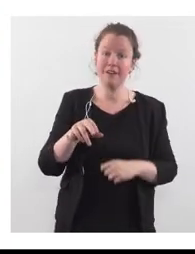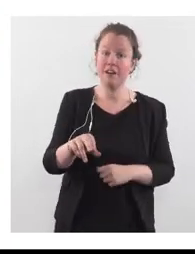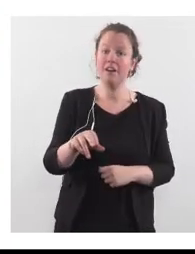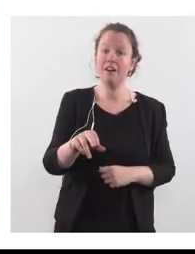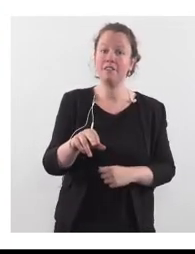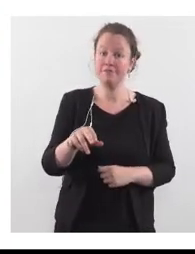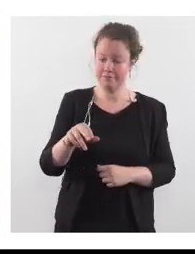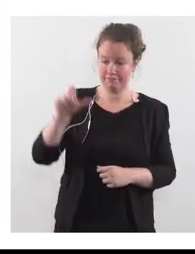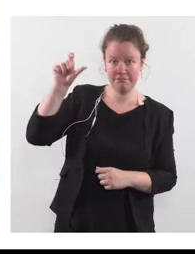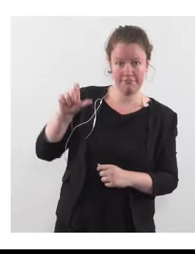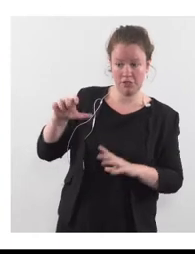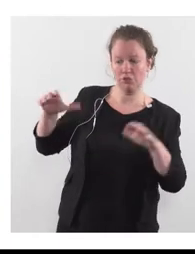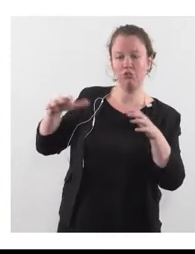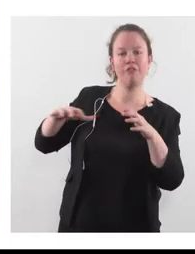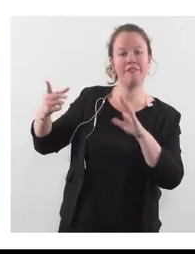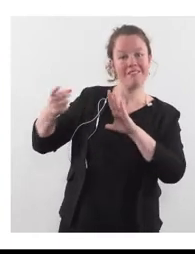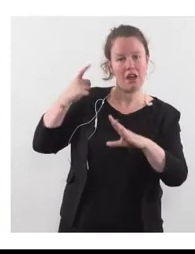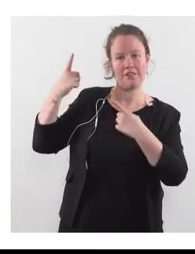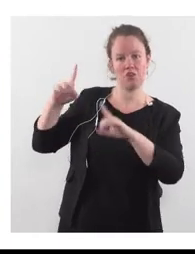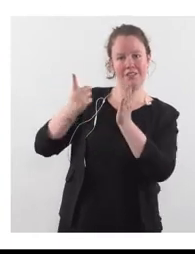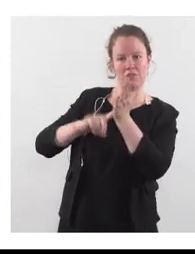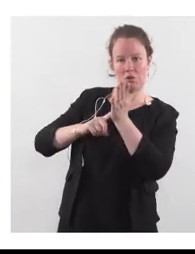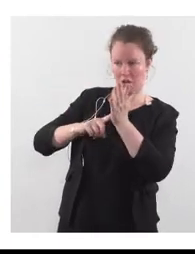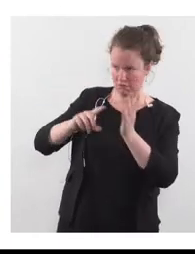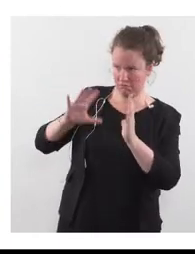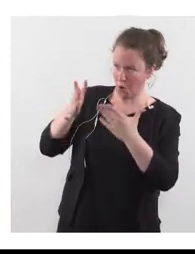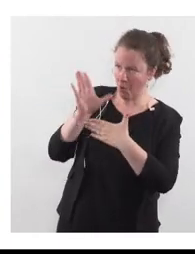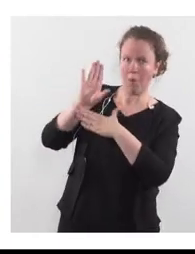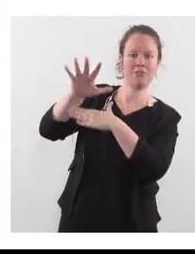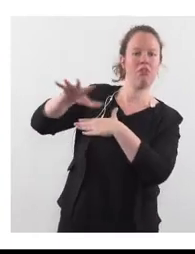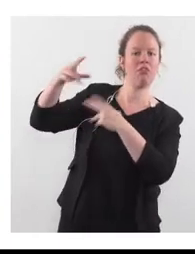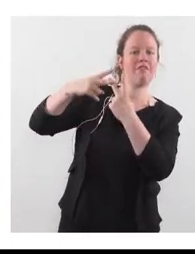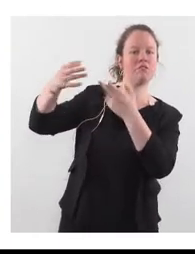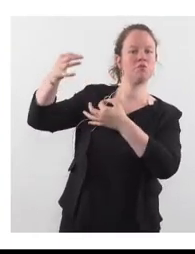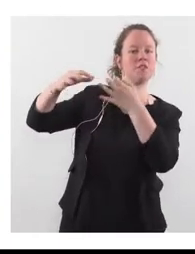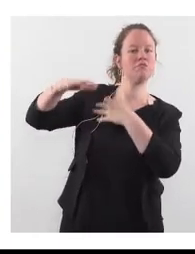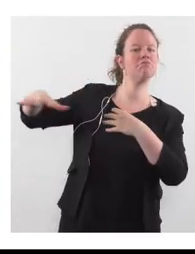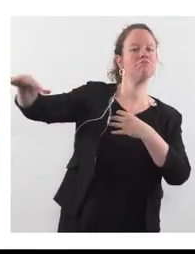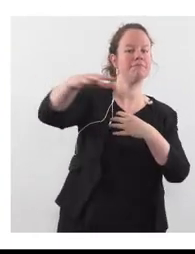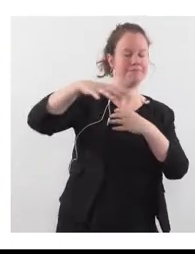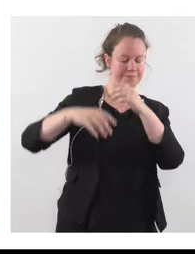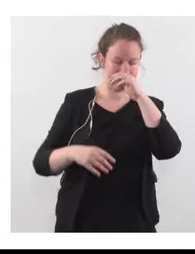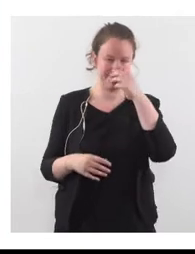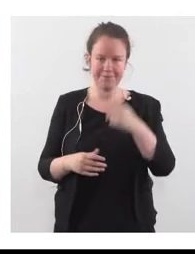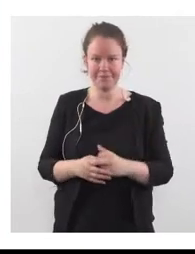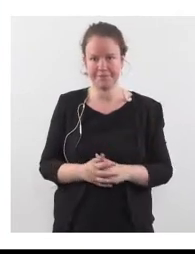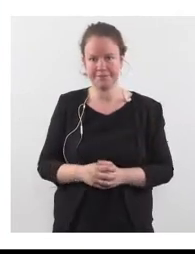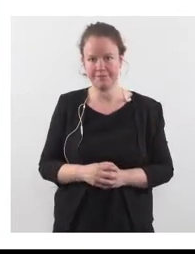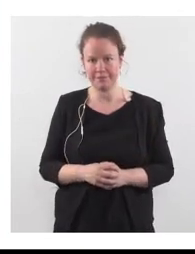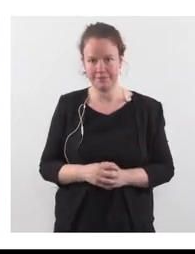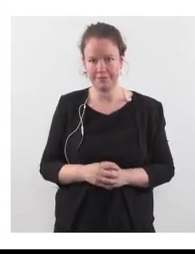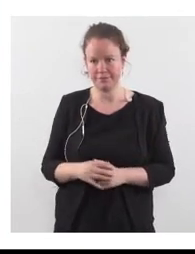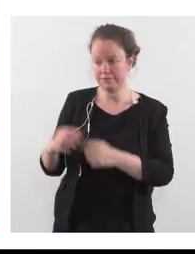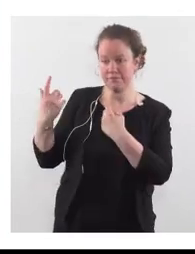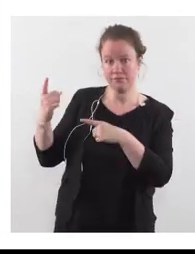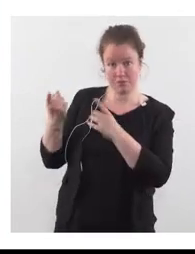du défenseur des droits devant les juridictions. À l'échelle nationale, l'institution du défenseur des droits peut intervenir comme